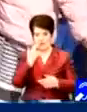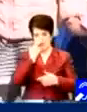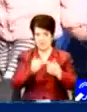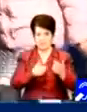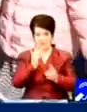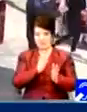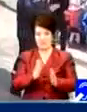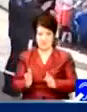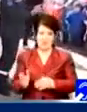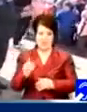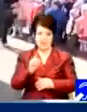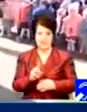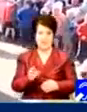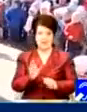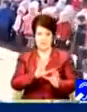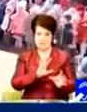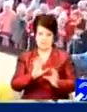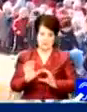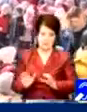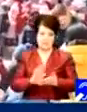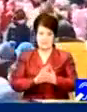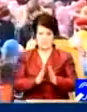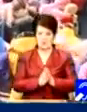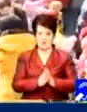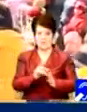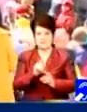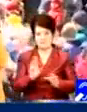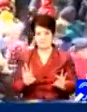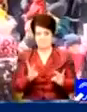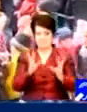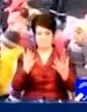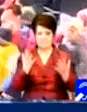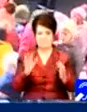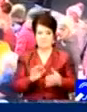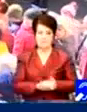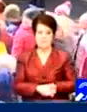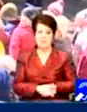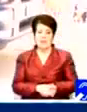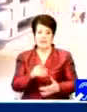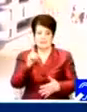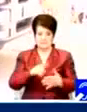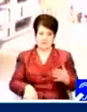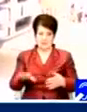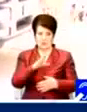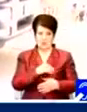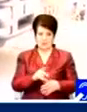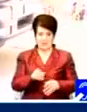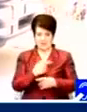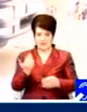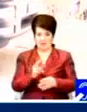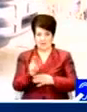respectare a regulilor de securitate în situațiile excepționale. Sper că toate cunoștințele care s-au dat